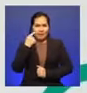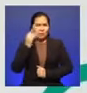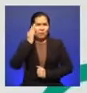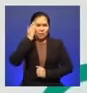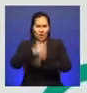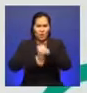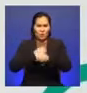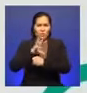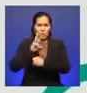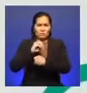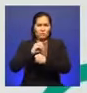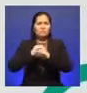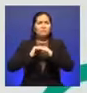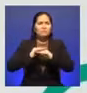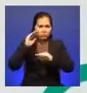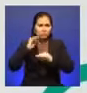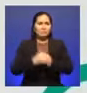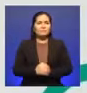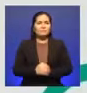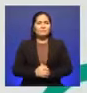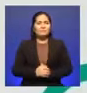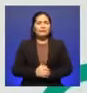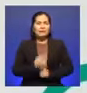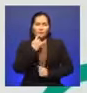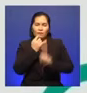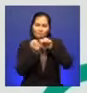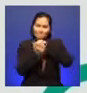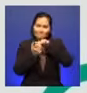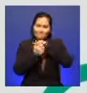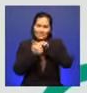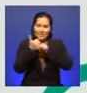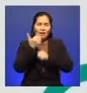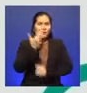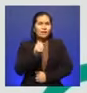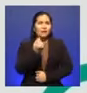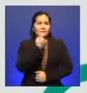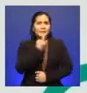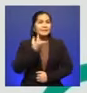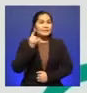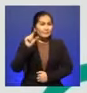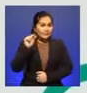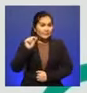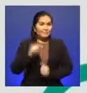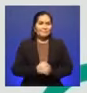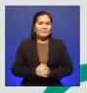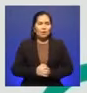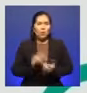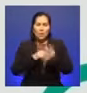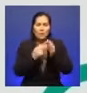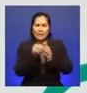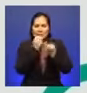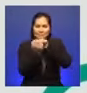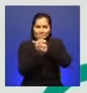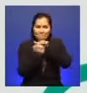อายุ60ปีขึ้นไปเนี่ยจะมีฟันสามารถใช้งานได้20ซี่มี4คู่ศอกที่สามารถเคี้ยวอาหาร